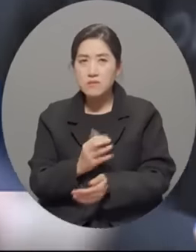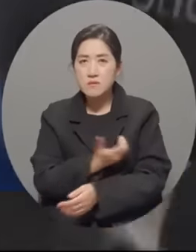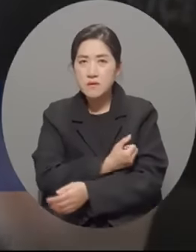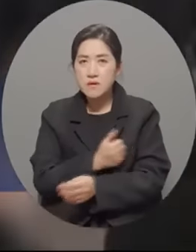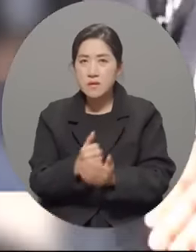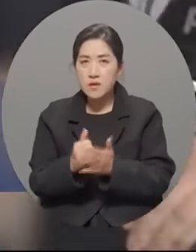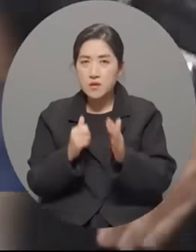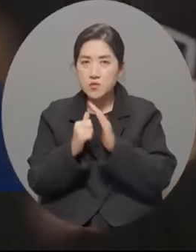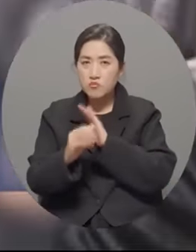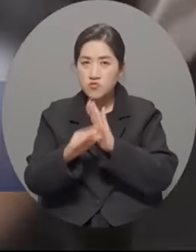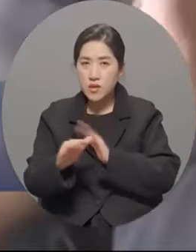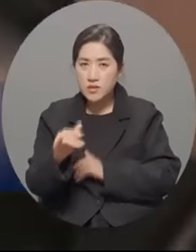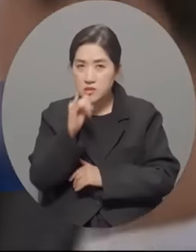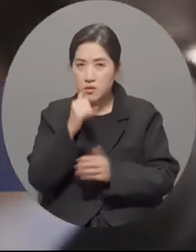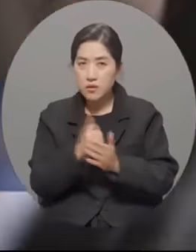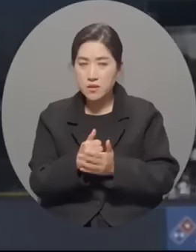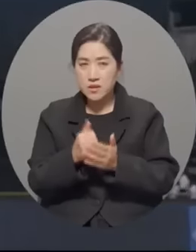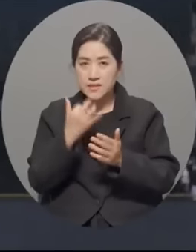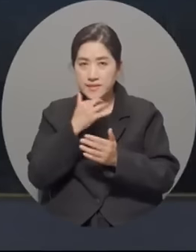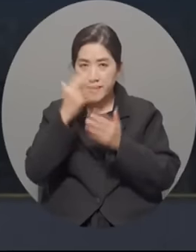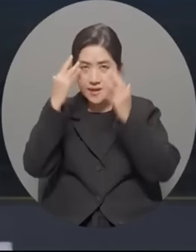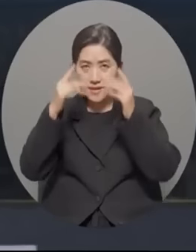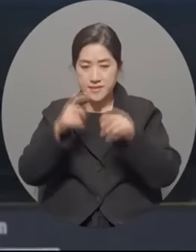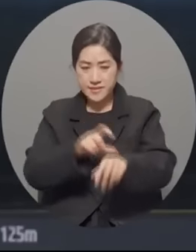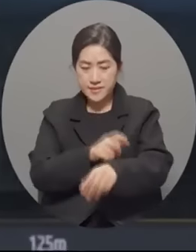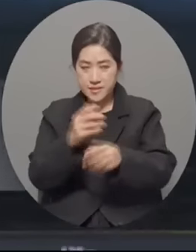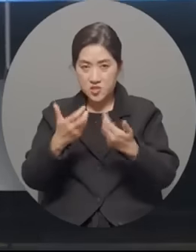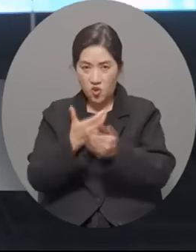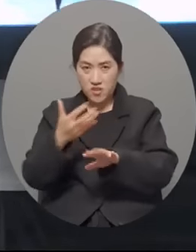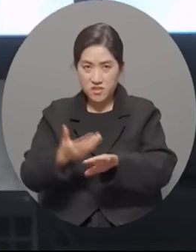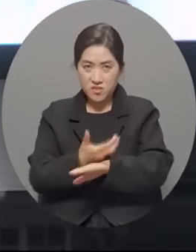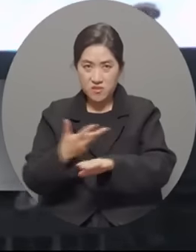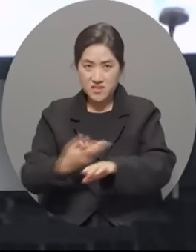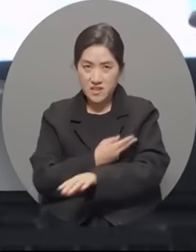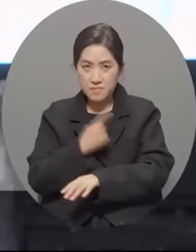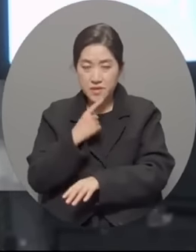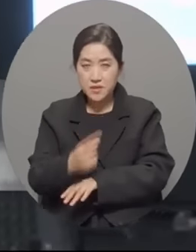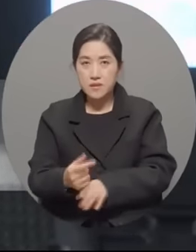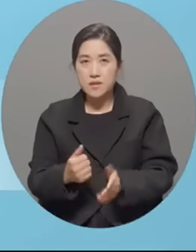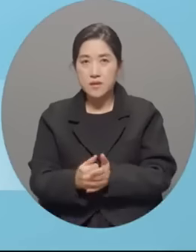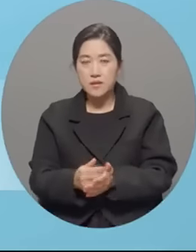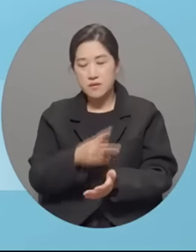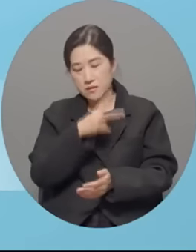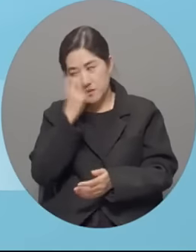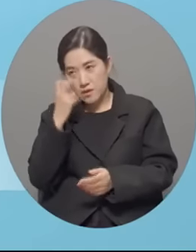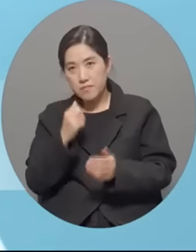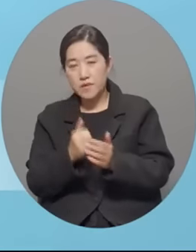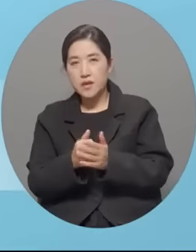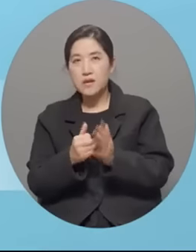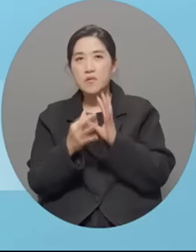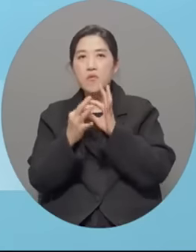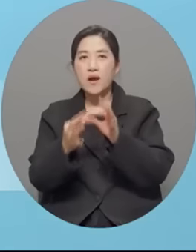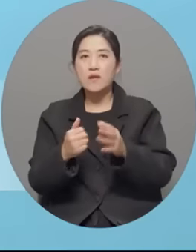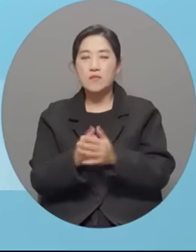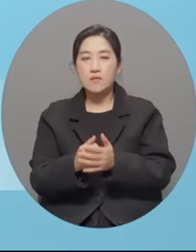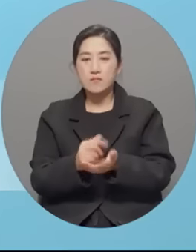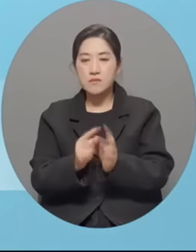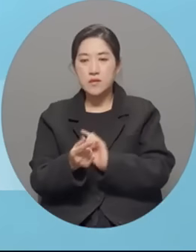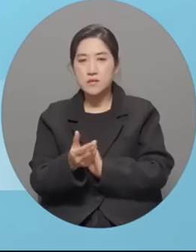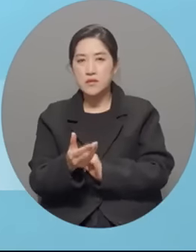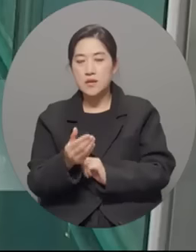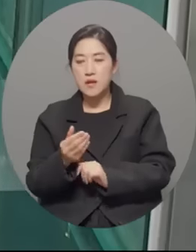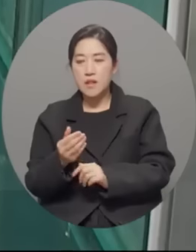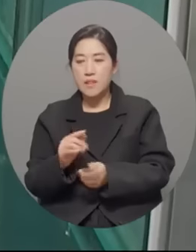하신건가요 색고까지 하신 거습니까 분의 향정신성 의약품을 수차례 대리처방 받은 혐의도